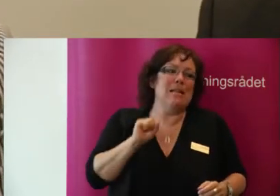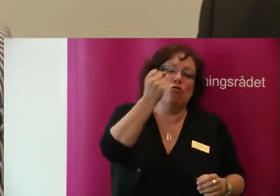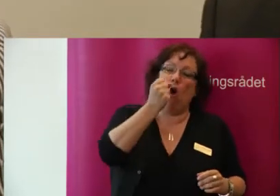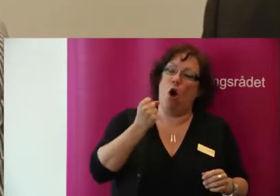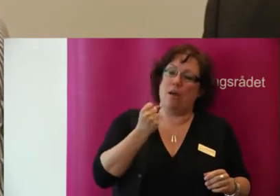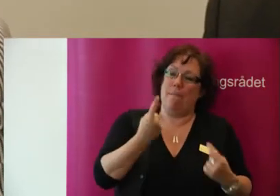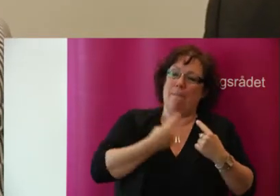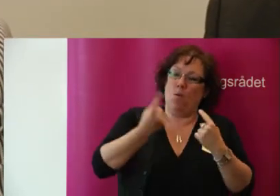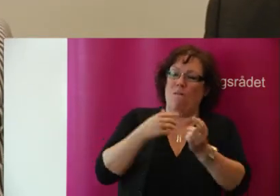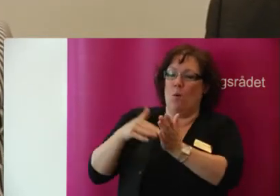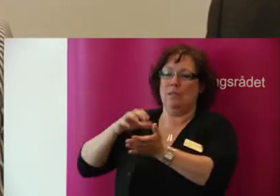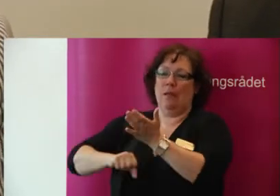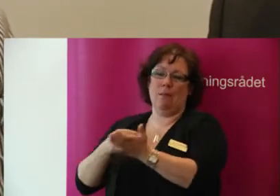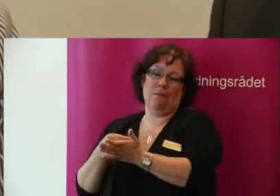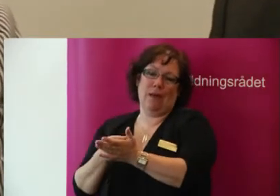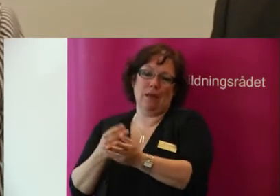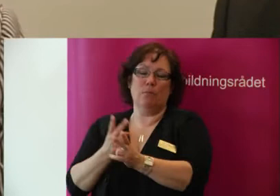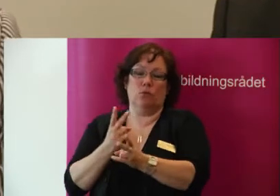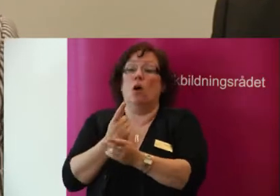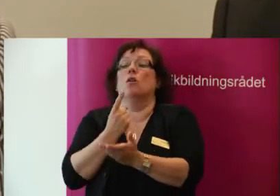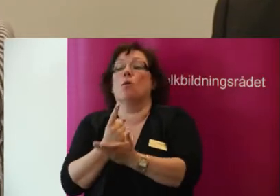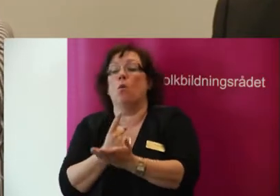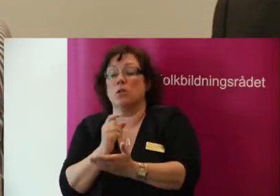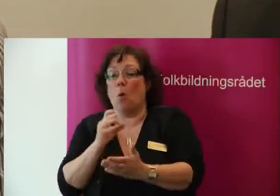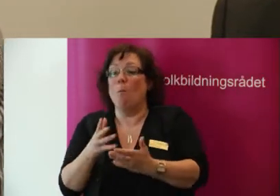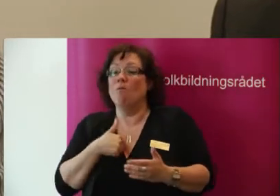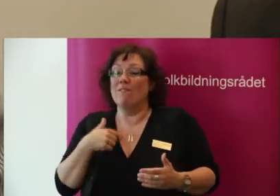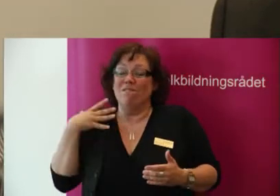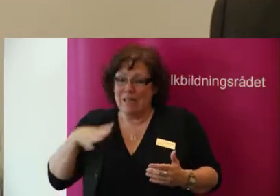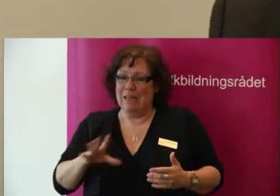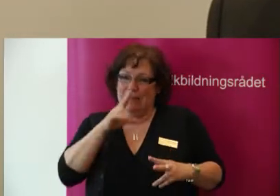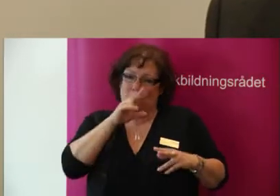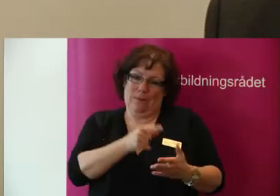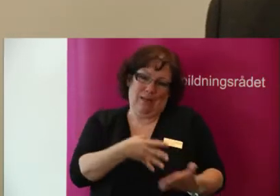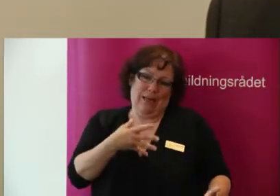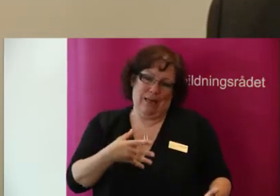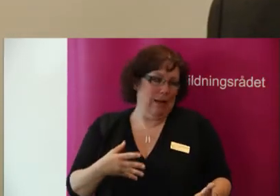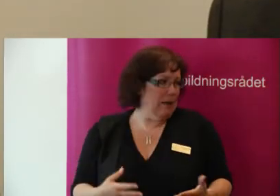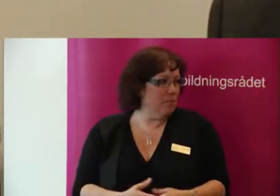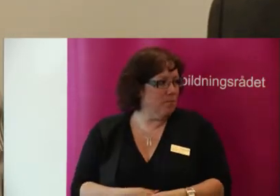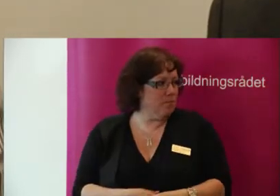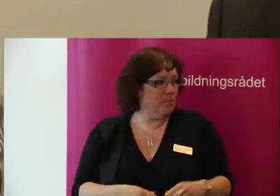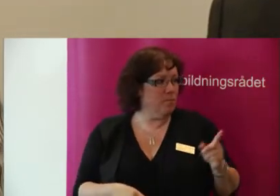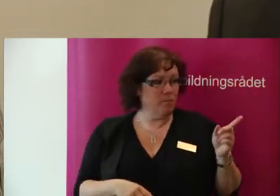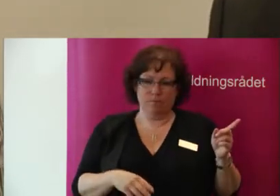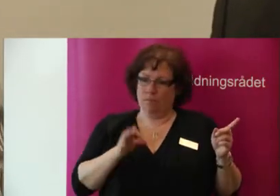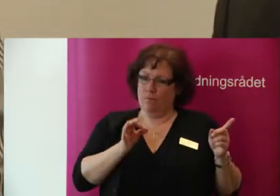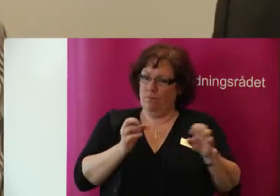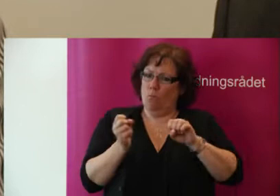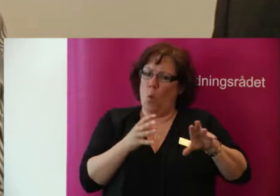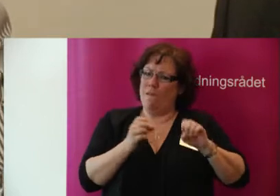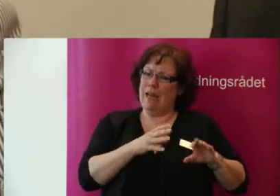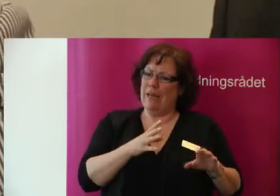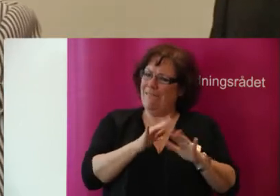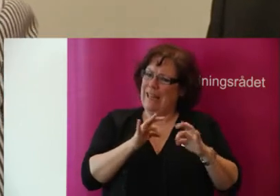av skattemedel. Så det vore väl lite konstigt om vi inte ville utvärdera resultaten. Men hur påverkar det friheten, Britten?